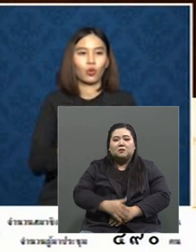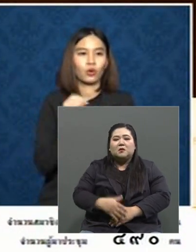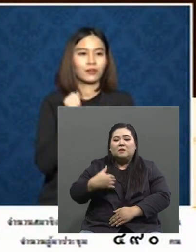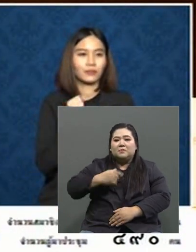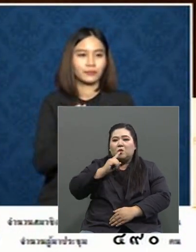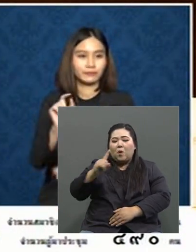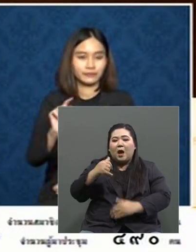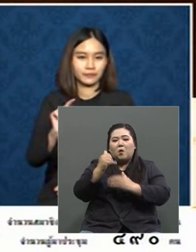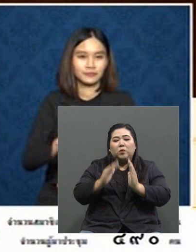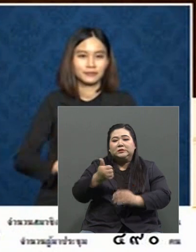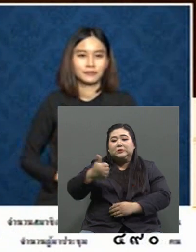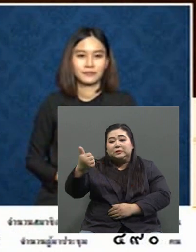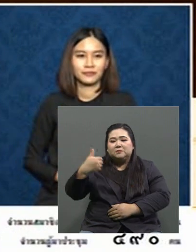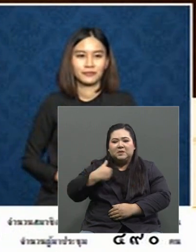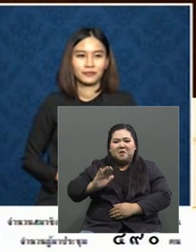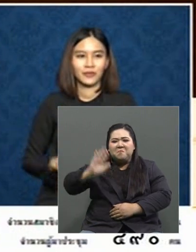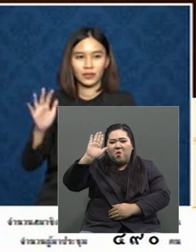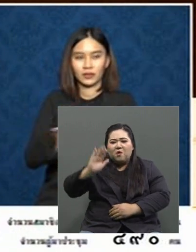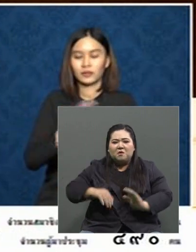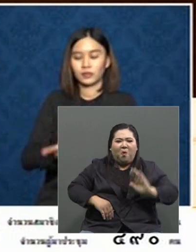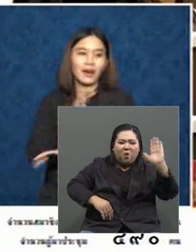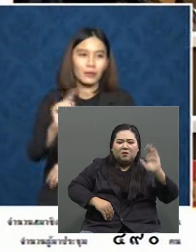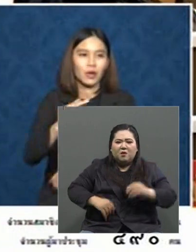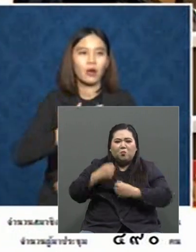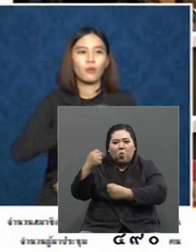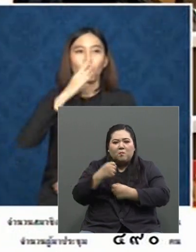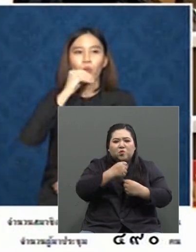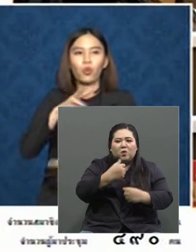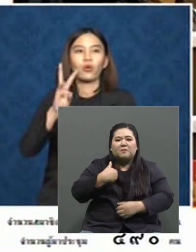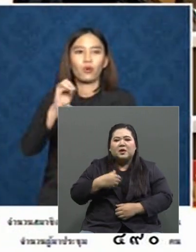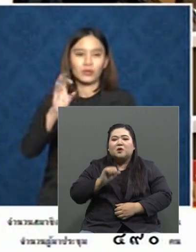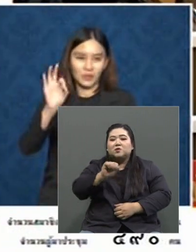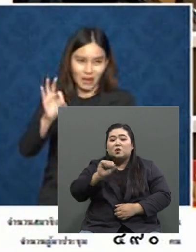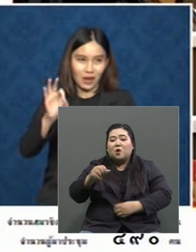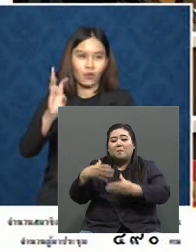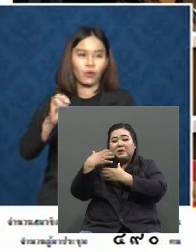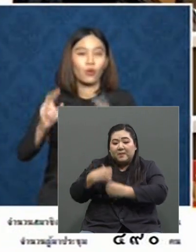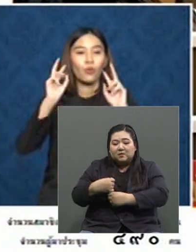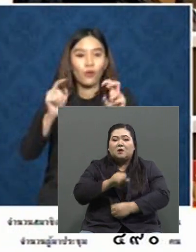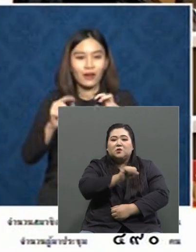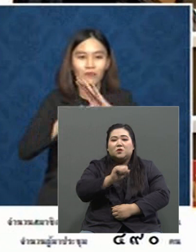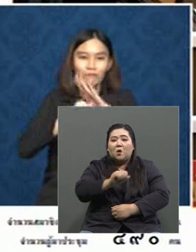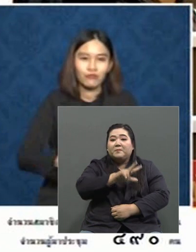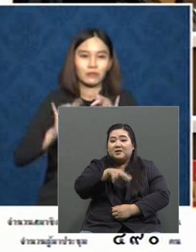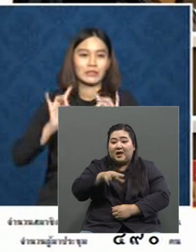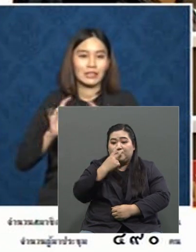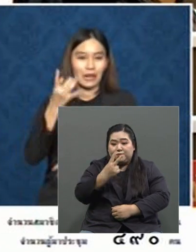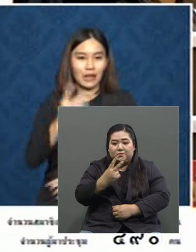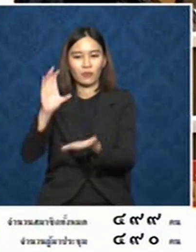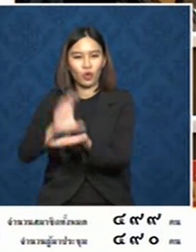บุคคลภายนอกครับจนเกิดการประท้วงกันไปมาของสสของพรรคประชาธิปัตย์และเพื่อไทยลองไปฟังช่วงนี้กันดู